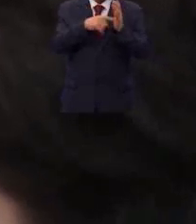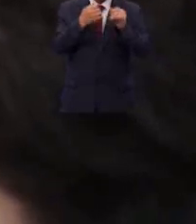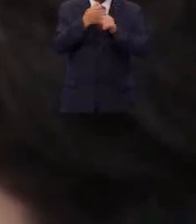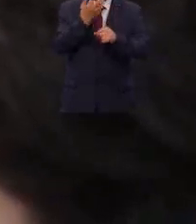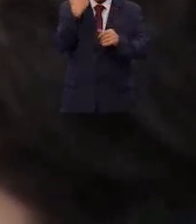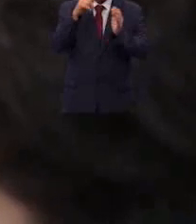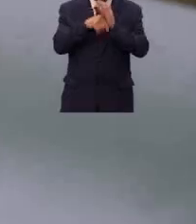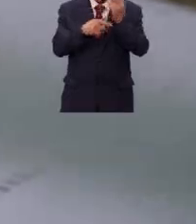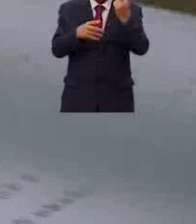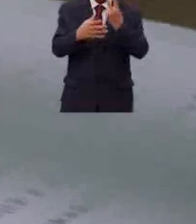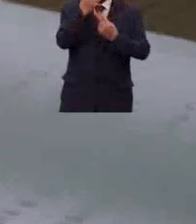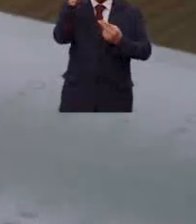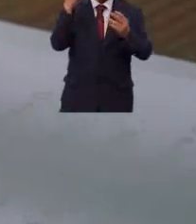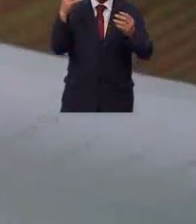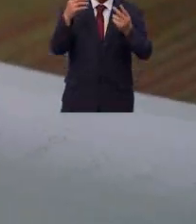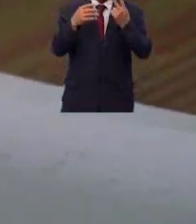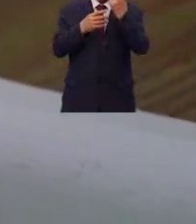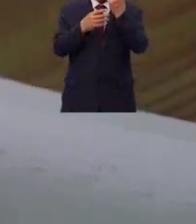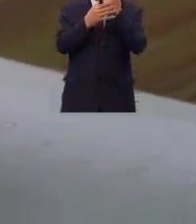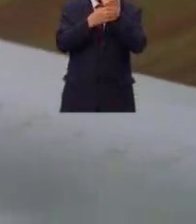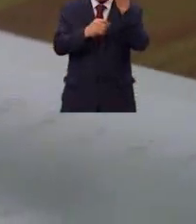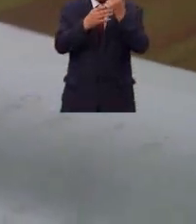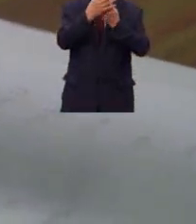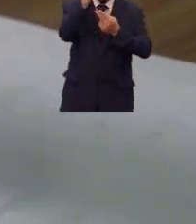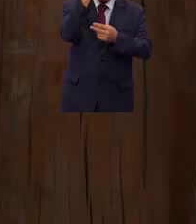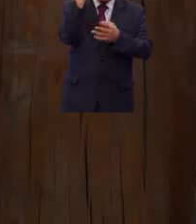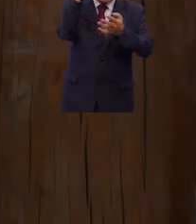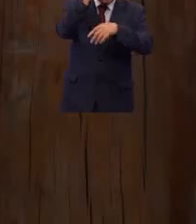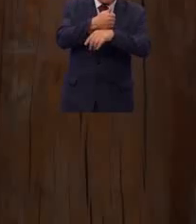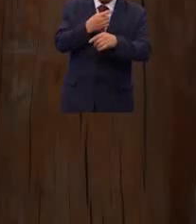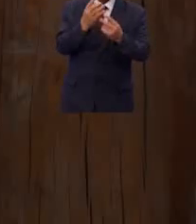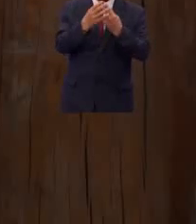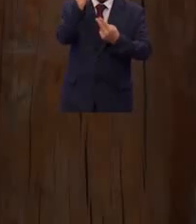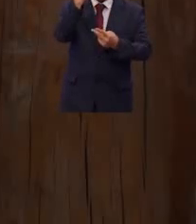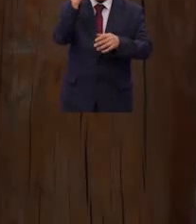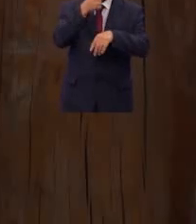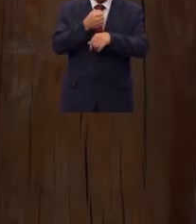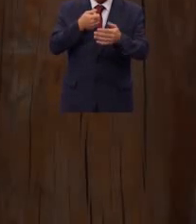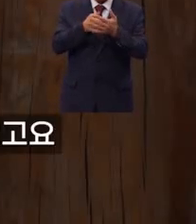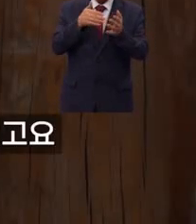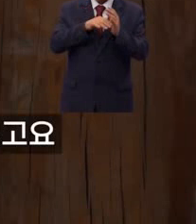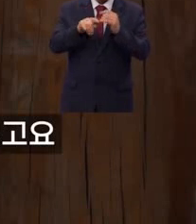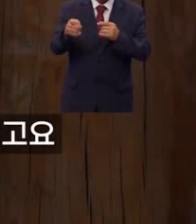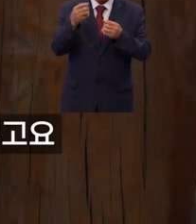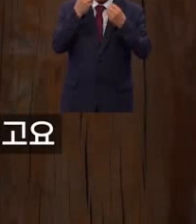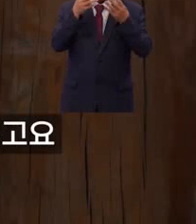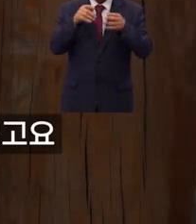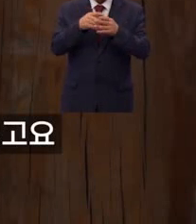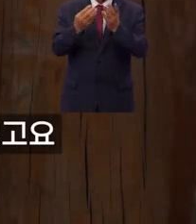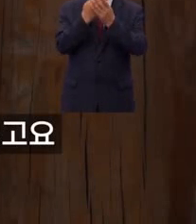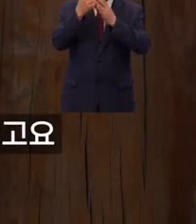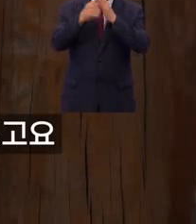2개의 의제를 종합하고 7월 말에 1개의 의제를 최종적으로 선택해서 삼복도로 마을 공동체 활성화를 위한 실패와